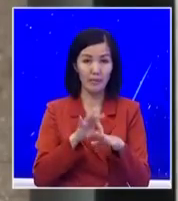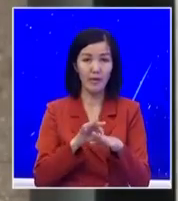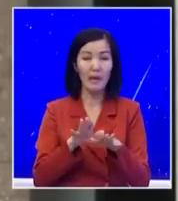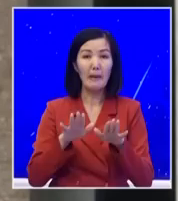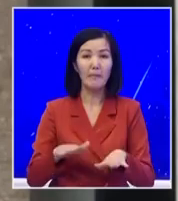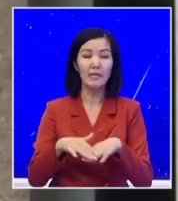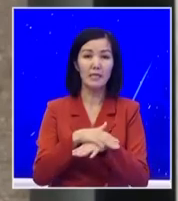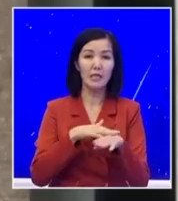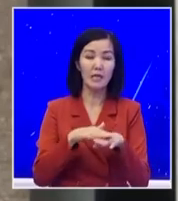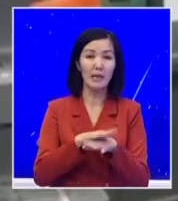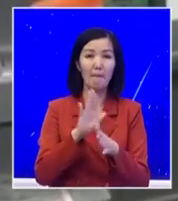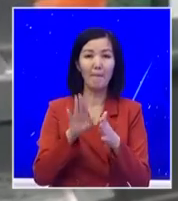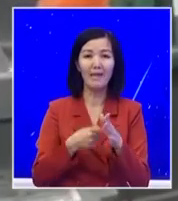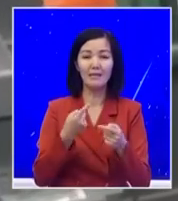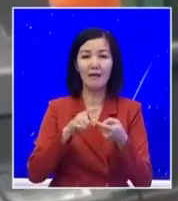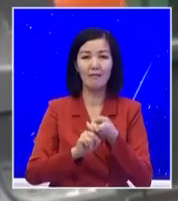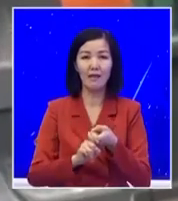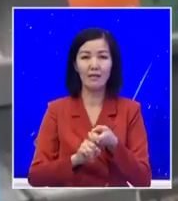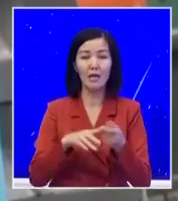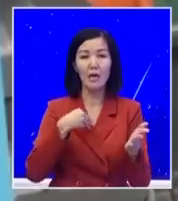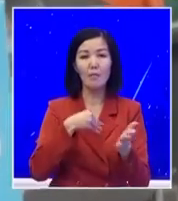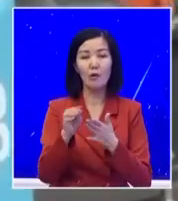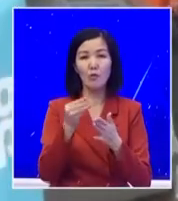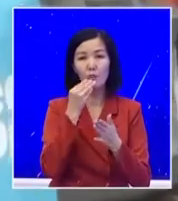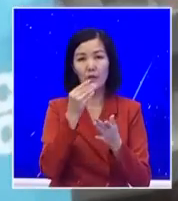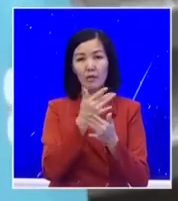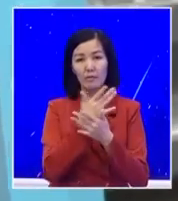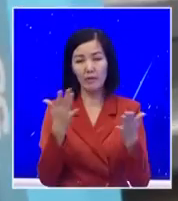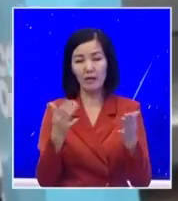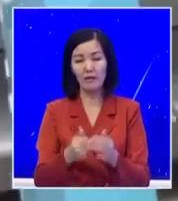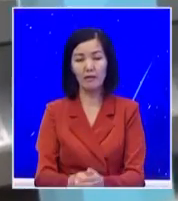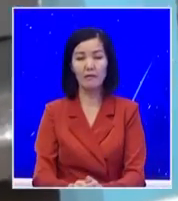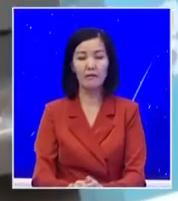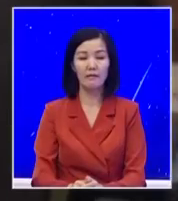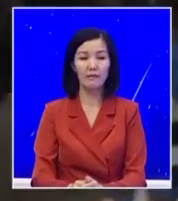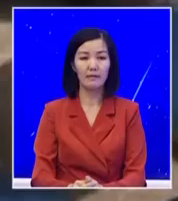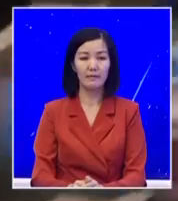жители ищут бесконтактные способы покупки еды или продуктов питания.